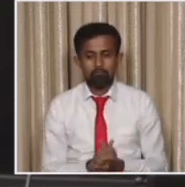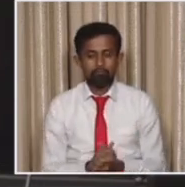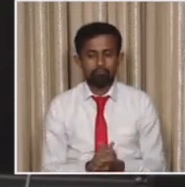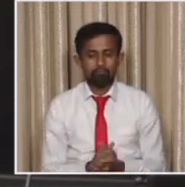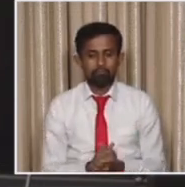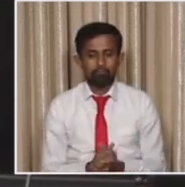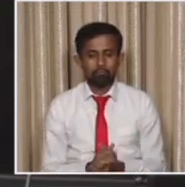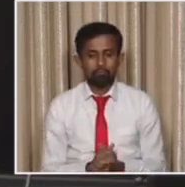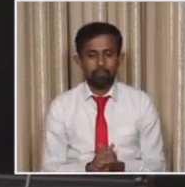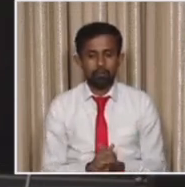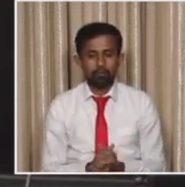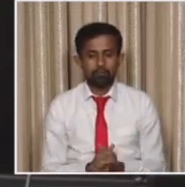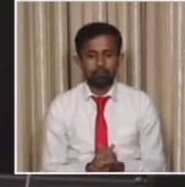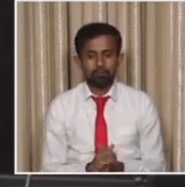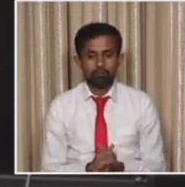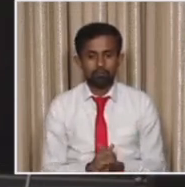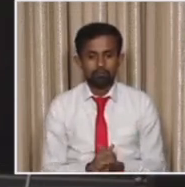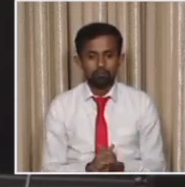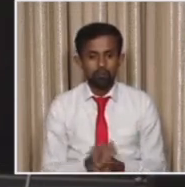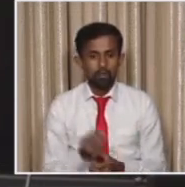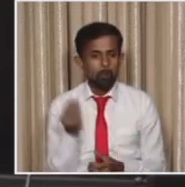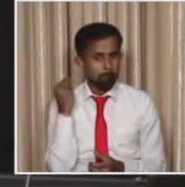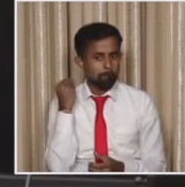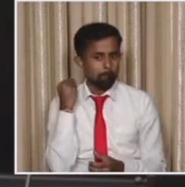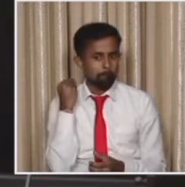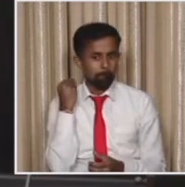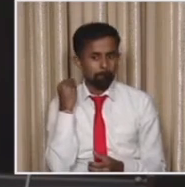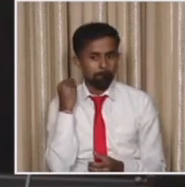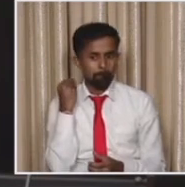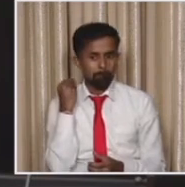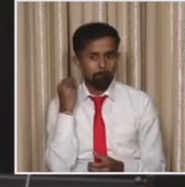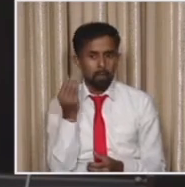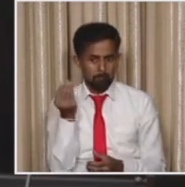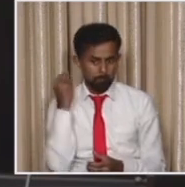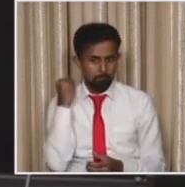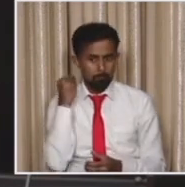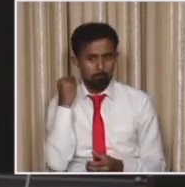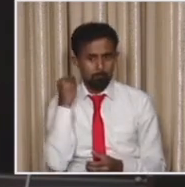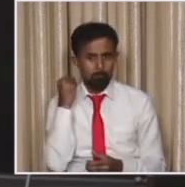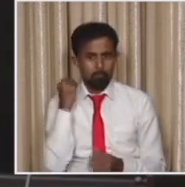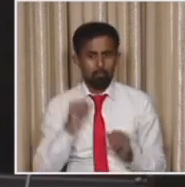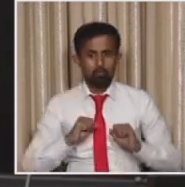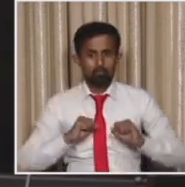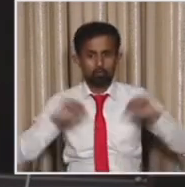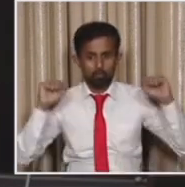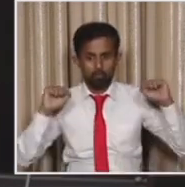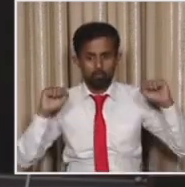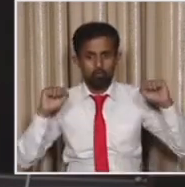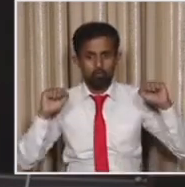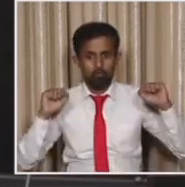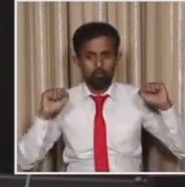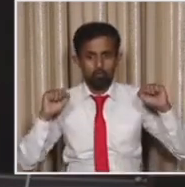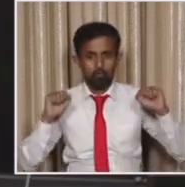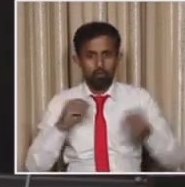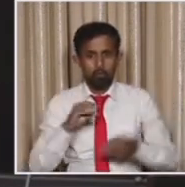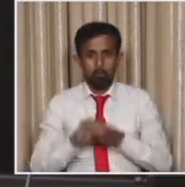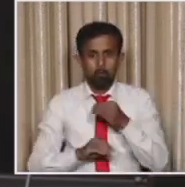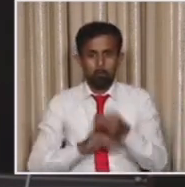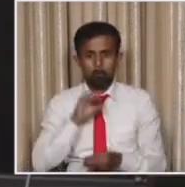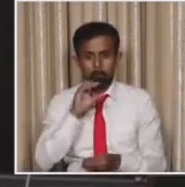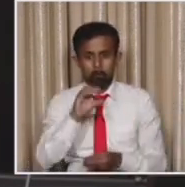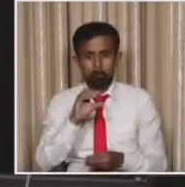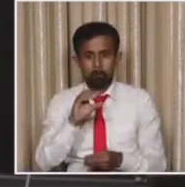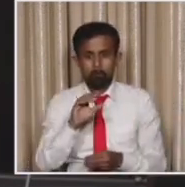අවශ්‍යයි. ඒ විතරක් නෙමෙයි අපි දැක්ක මෑතකදී ඒක නතරුනේ මෑතකදීත් අරගලය කියලා එකක් හදලා ආයෝජකයෝ මේ